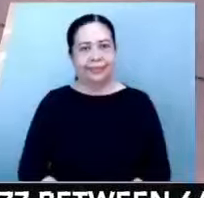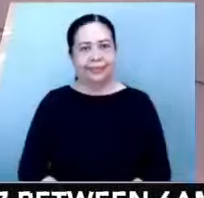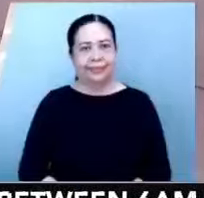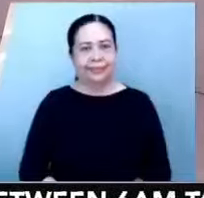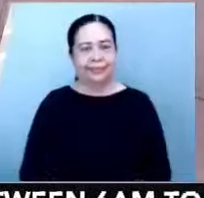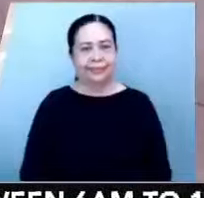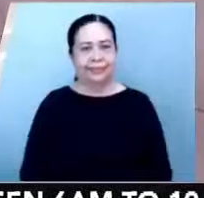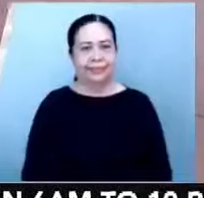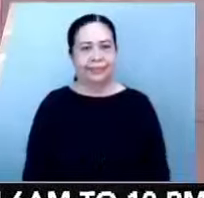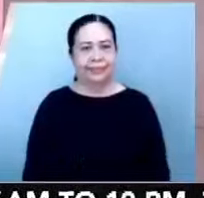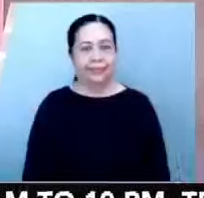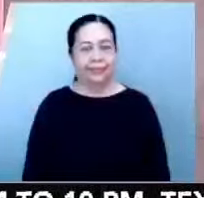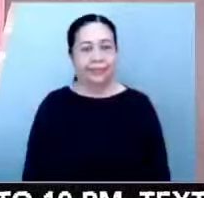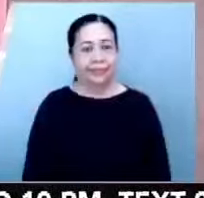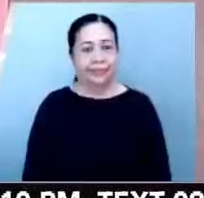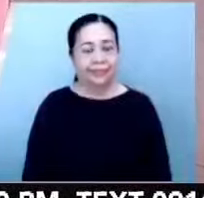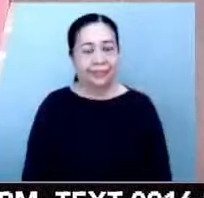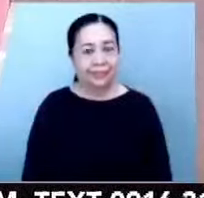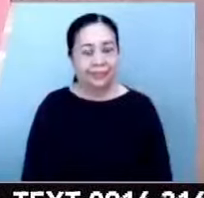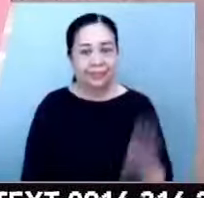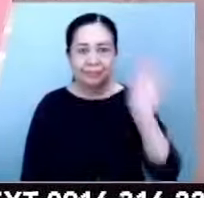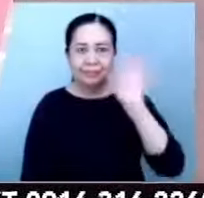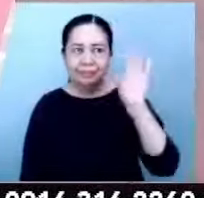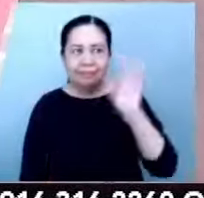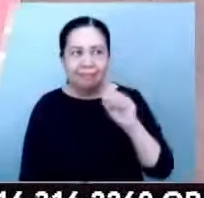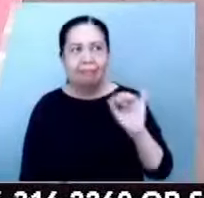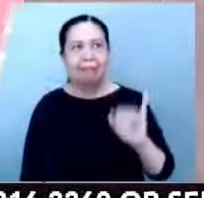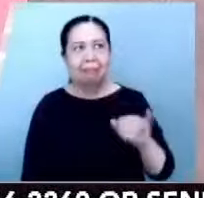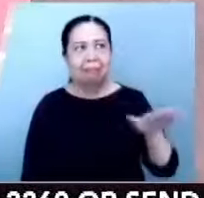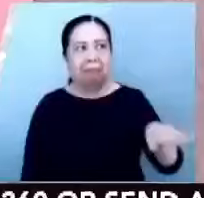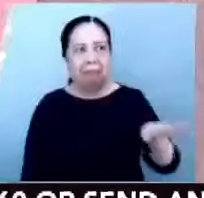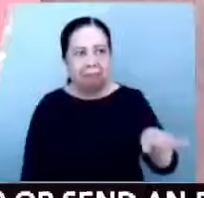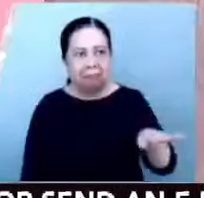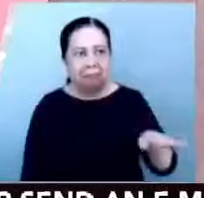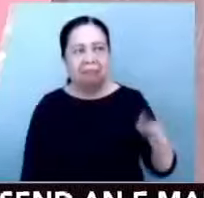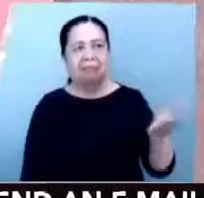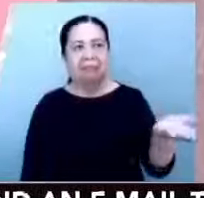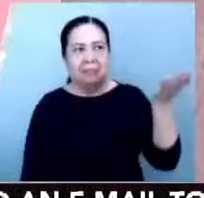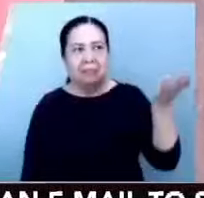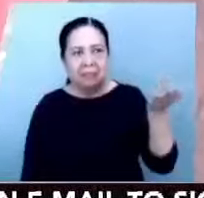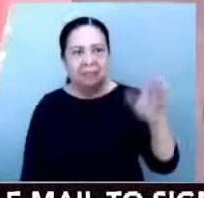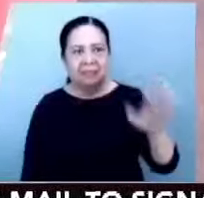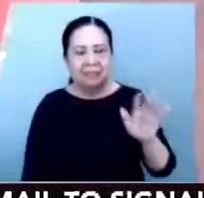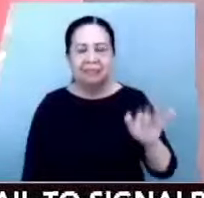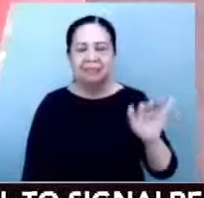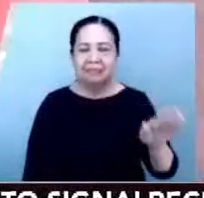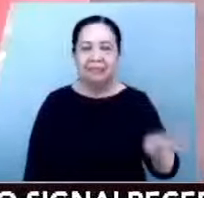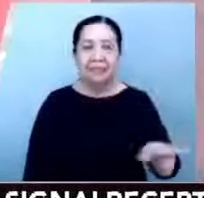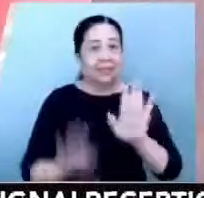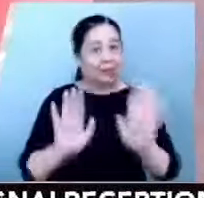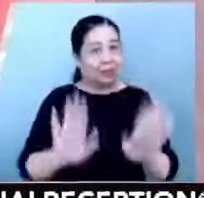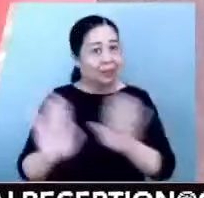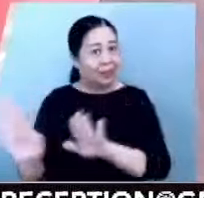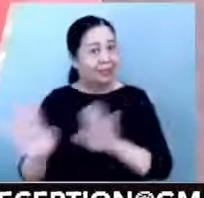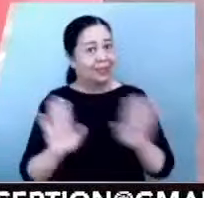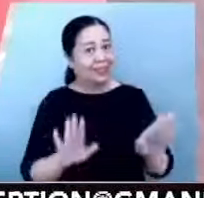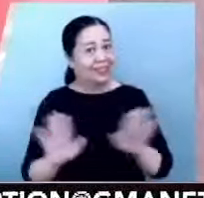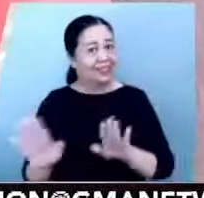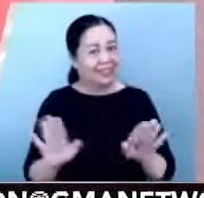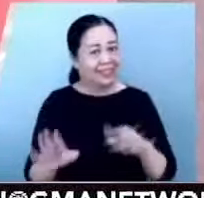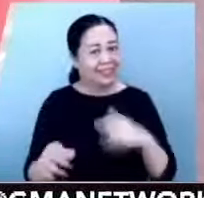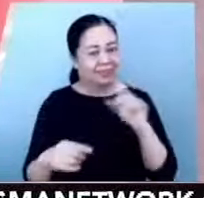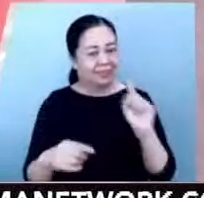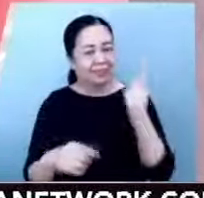Minatutunan ako kay Ivan ngayon, ha? Okay? Ganyan. And slow down, guys. So let's slow it down right now because ito ang aking unang chika.